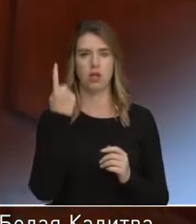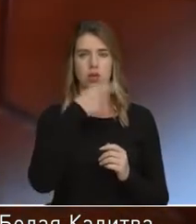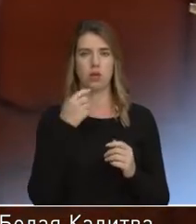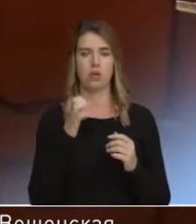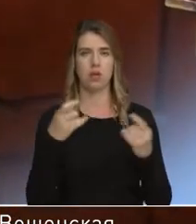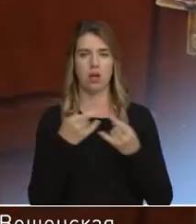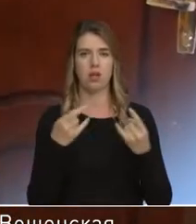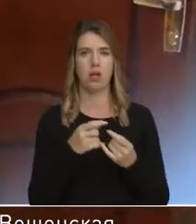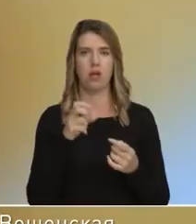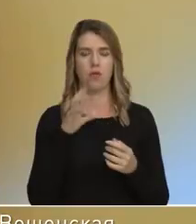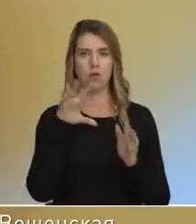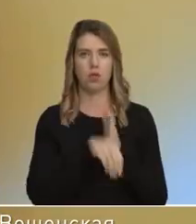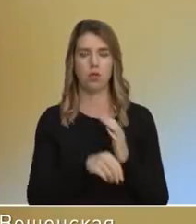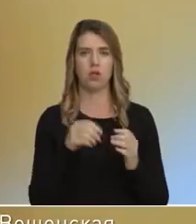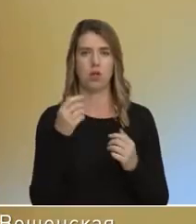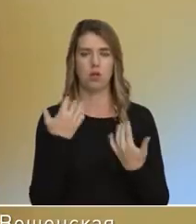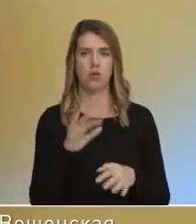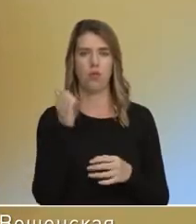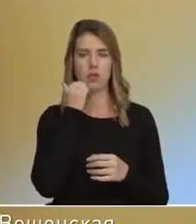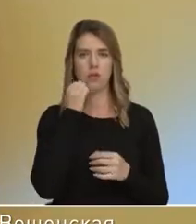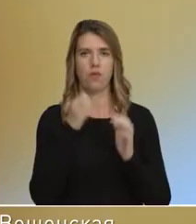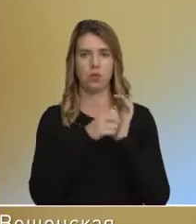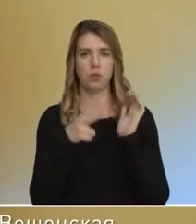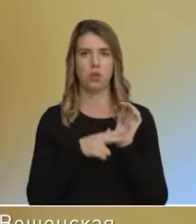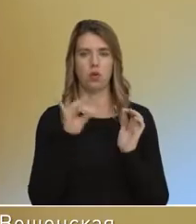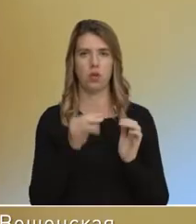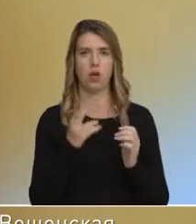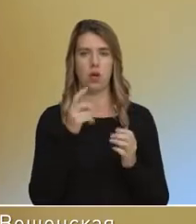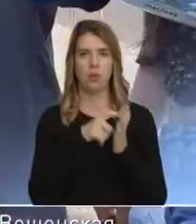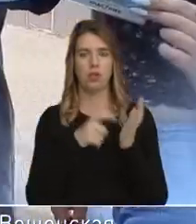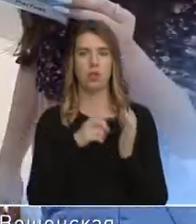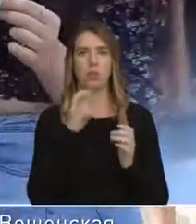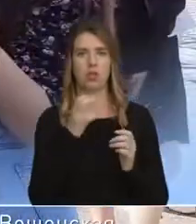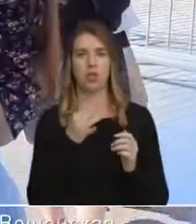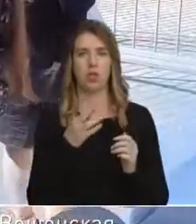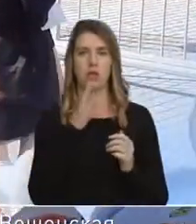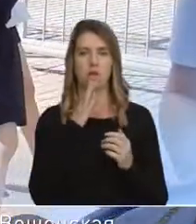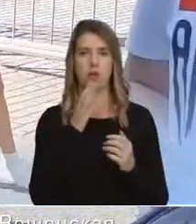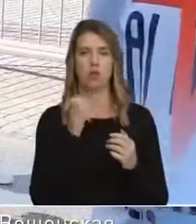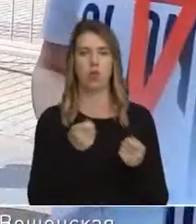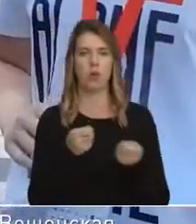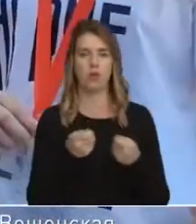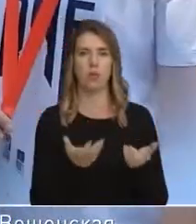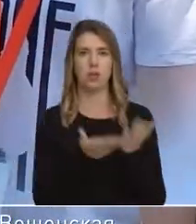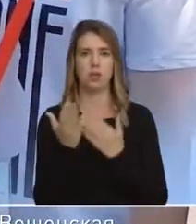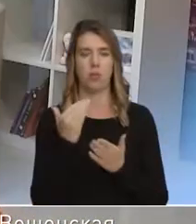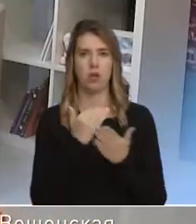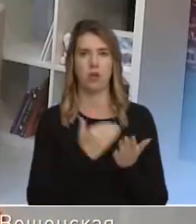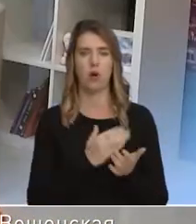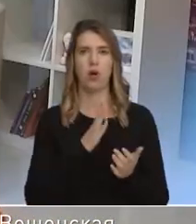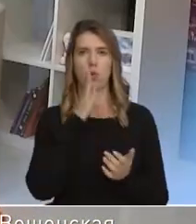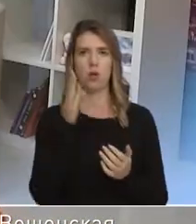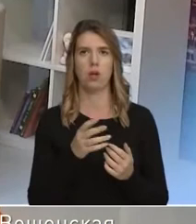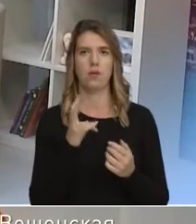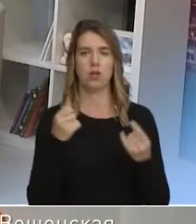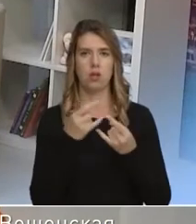с экрана». Фестиваль «Включайся» завершился в Москве 18 июня. Поделиться впечатлениями девушку вместе с руководителем пригласили в программу